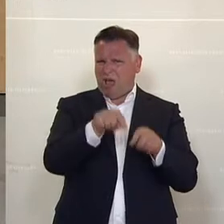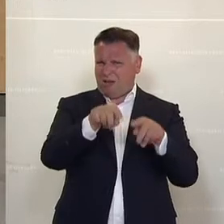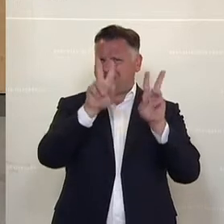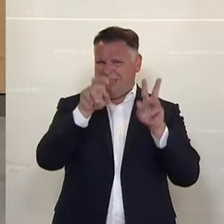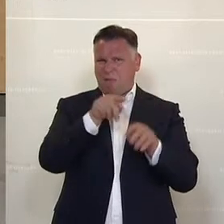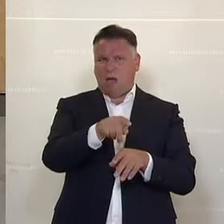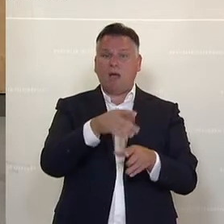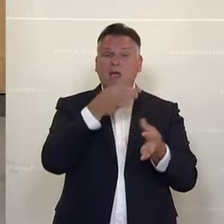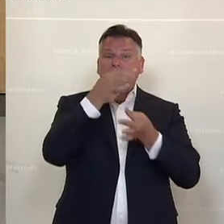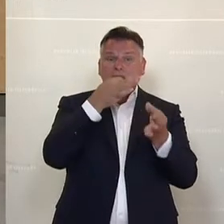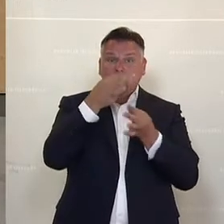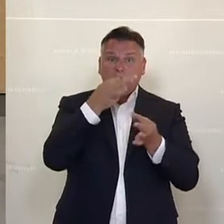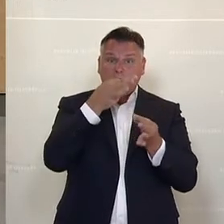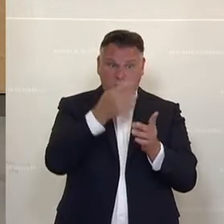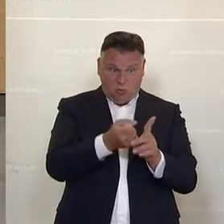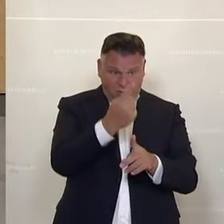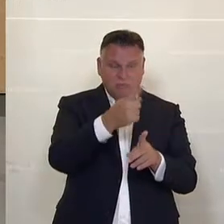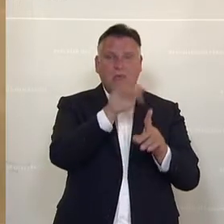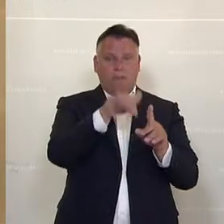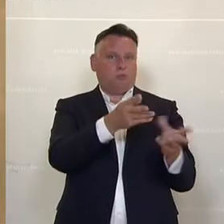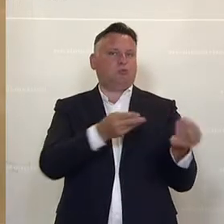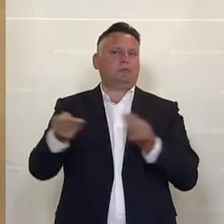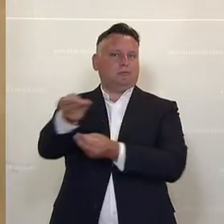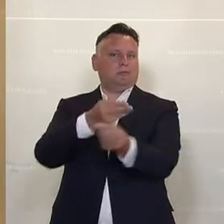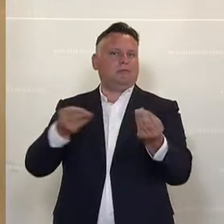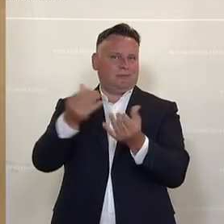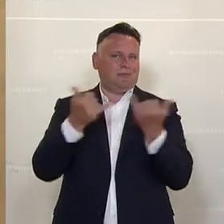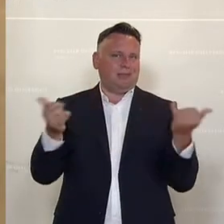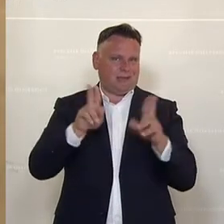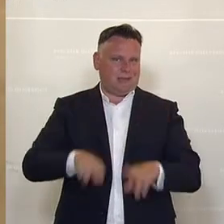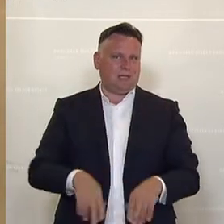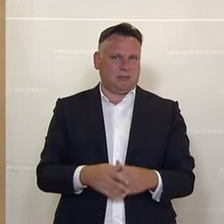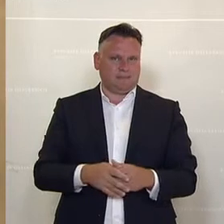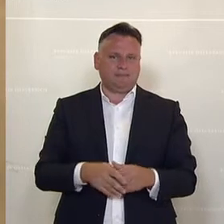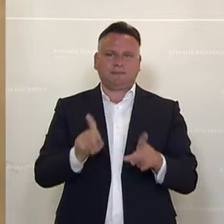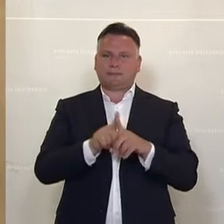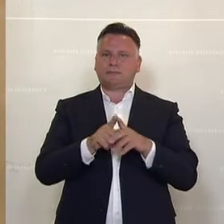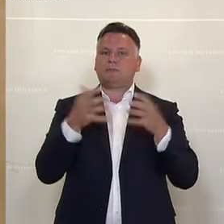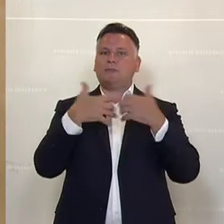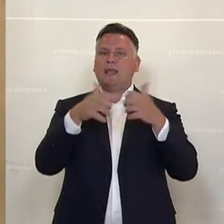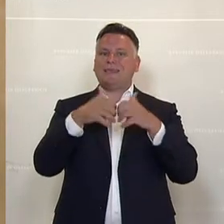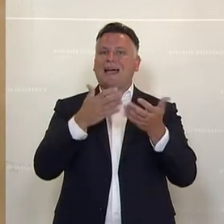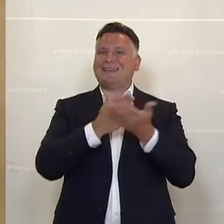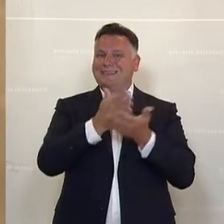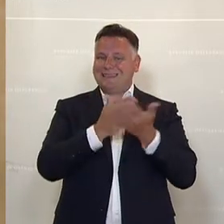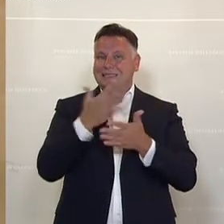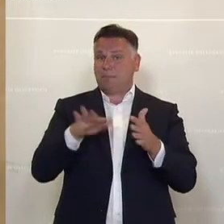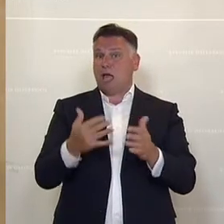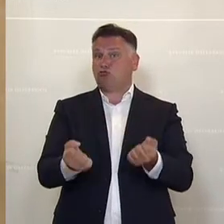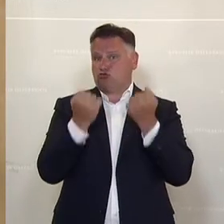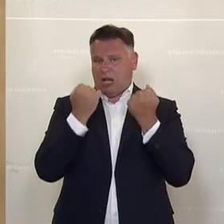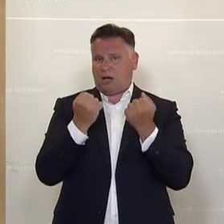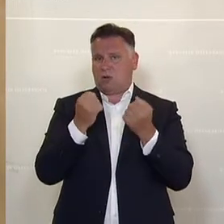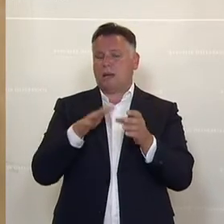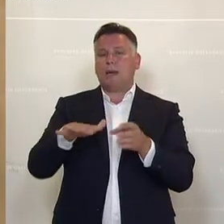auch dementsprechend verwertet werden. Es gibt eine massive Stärkung im Nachrichtendienst, was die